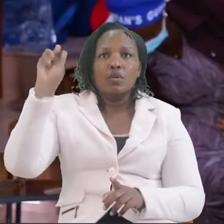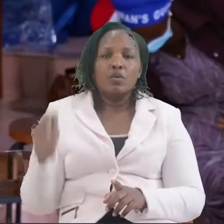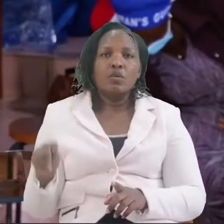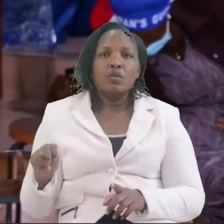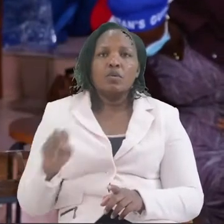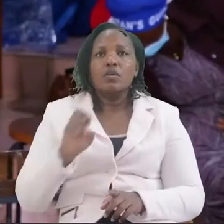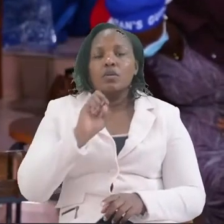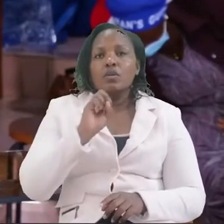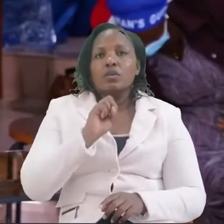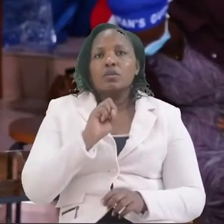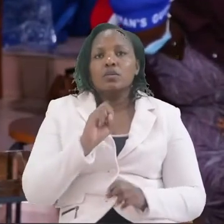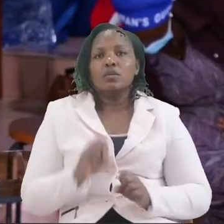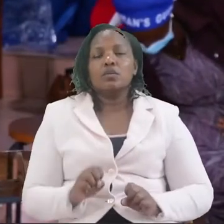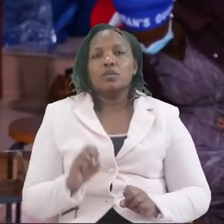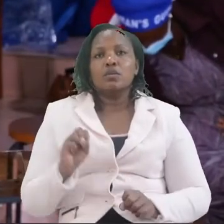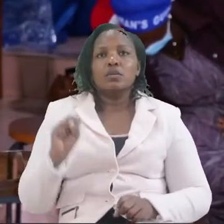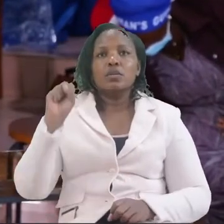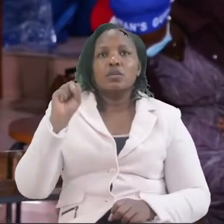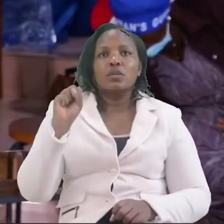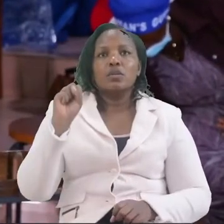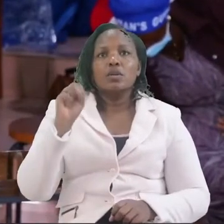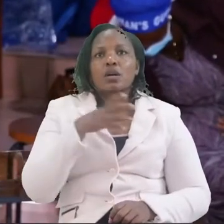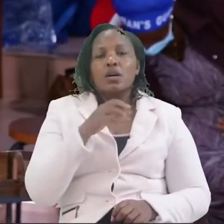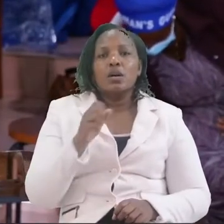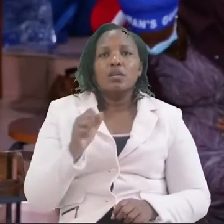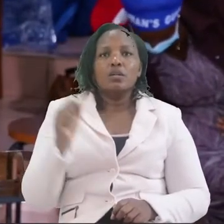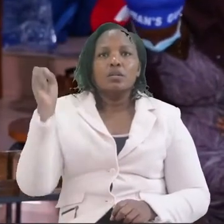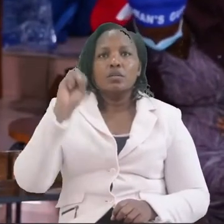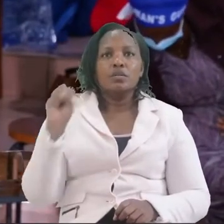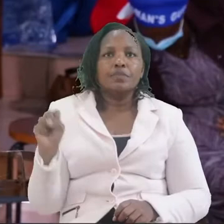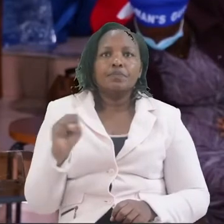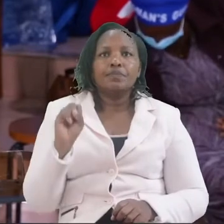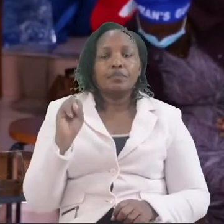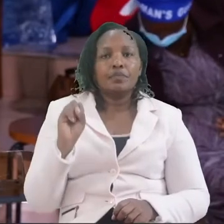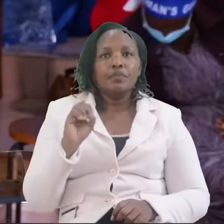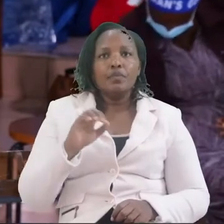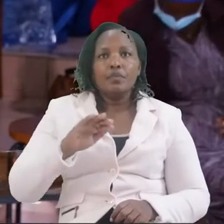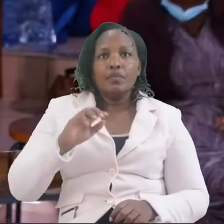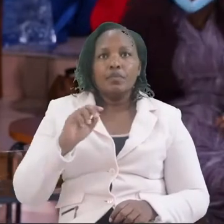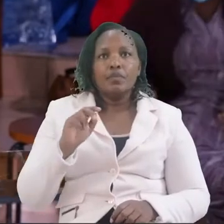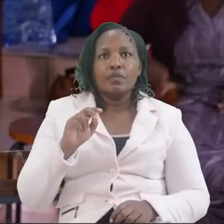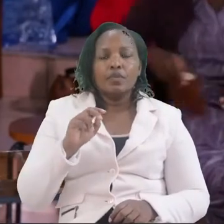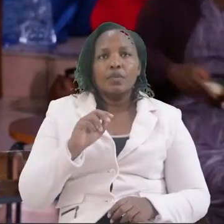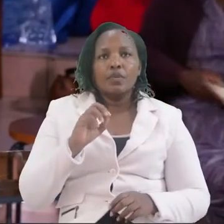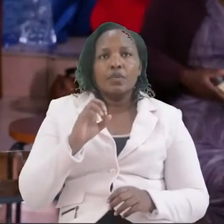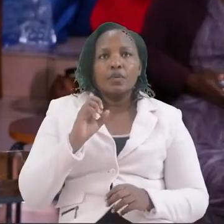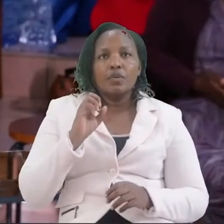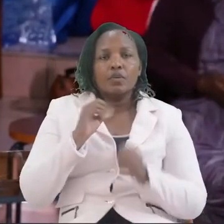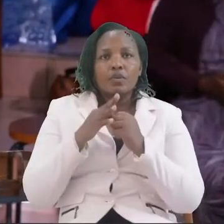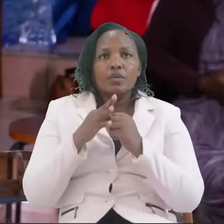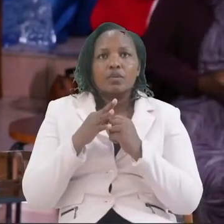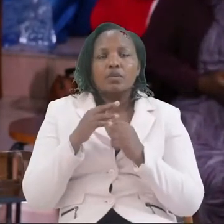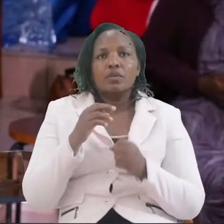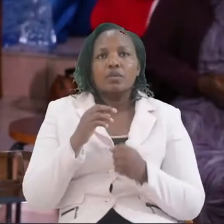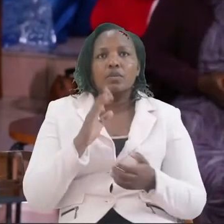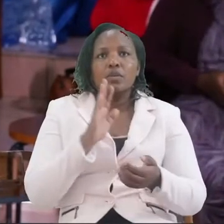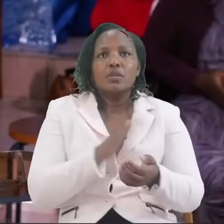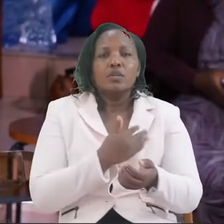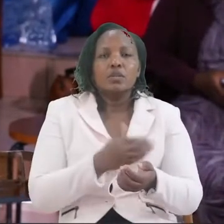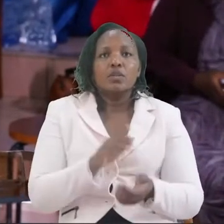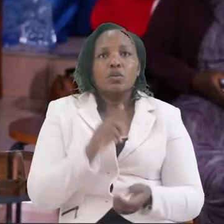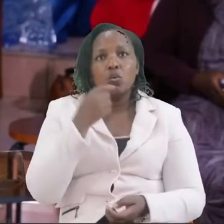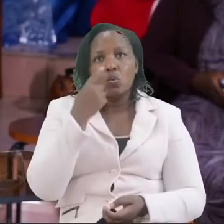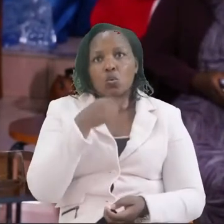magharibi, na hawa kutoka nchi ya Sinimu. 13 na ndio ya mwisho.